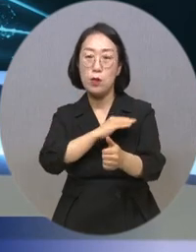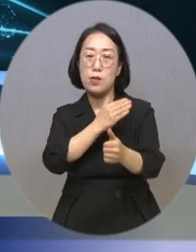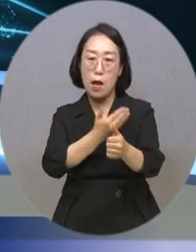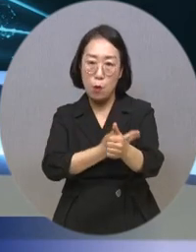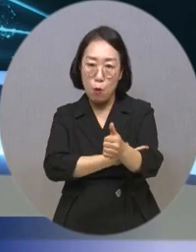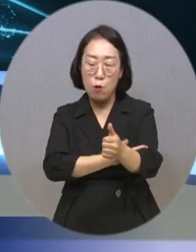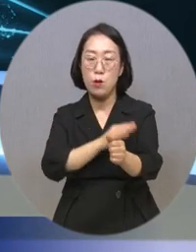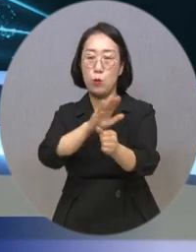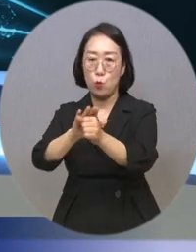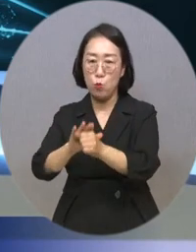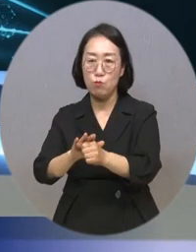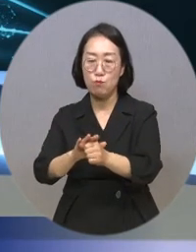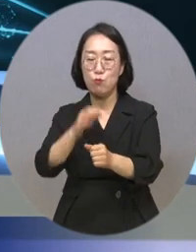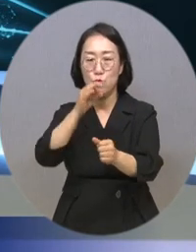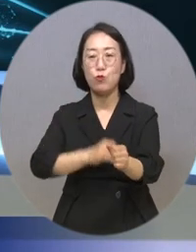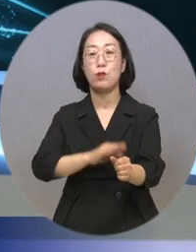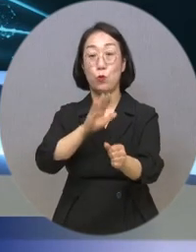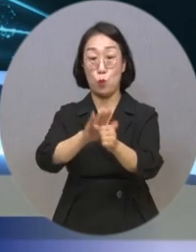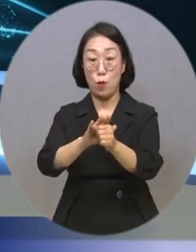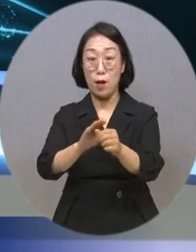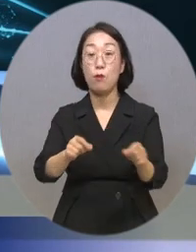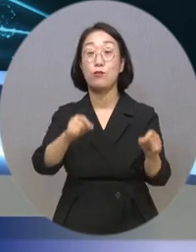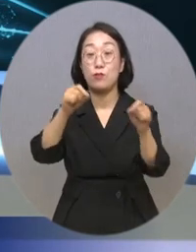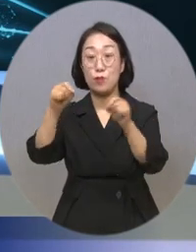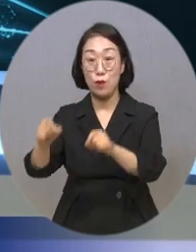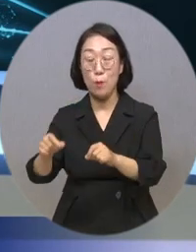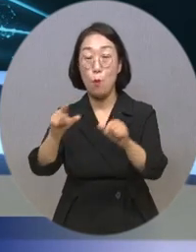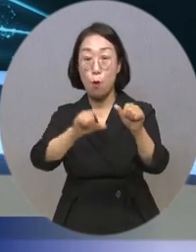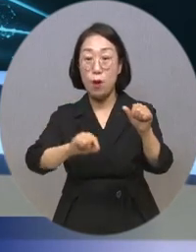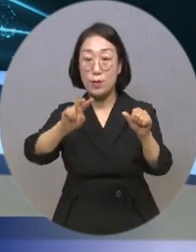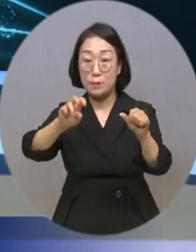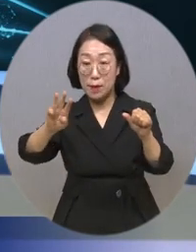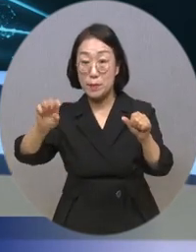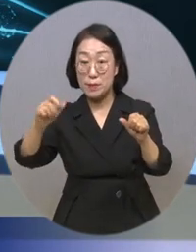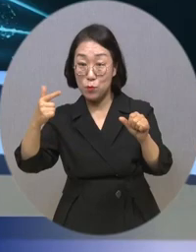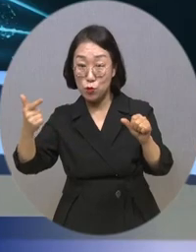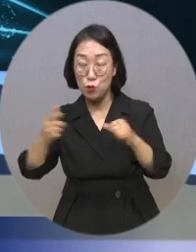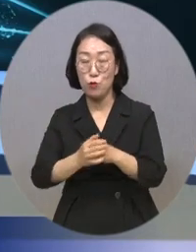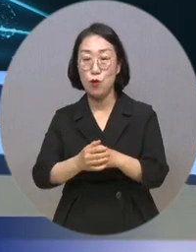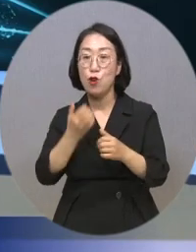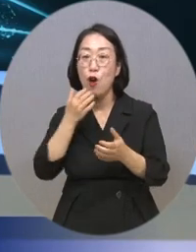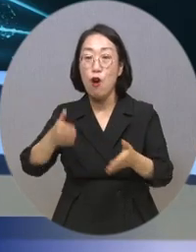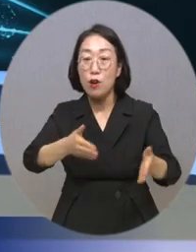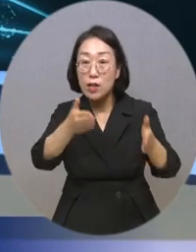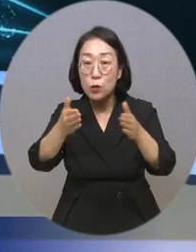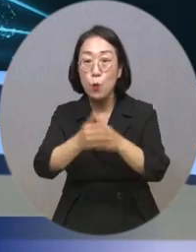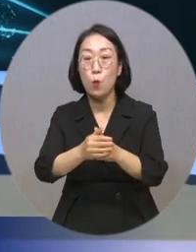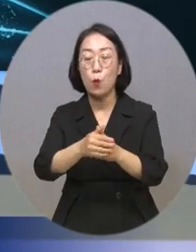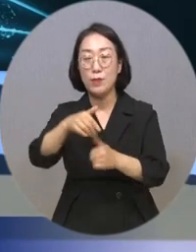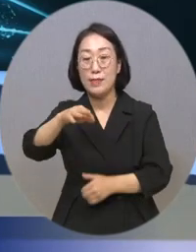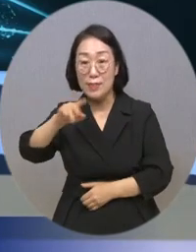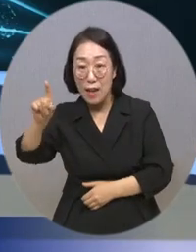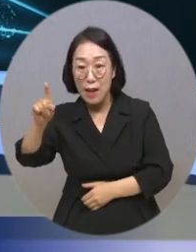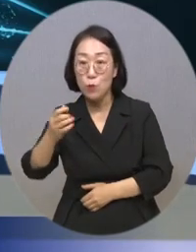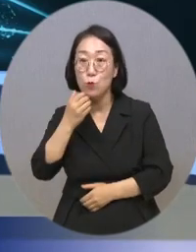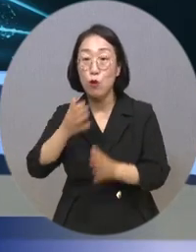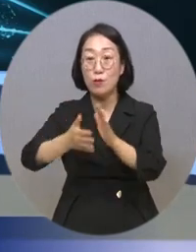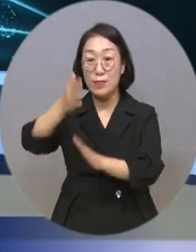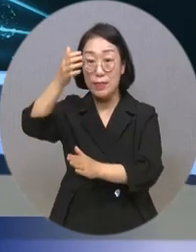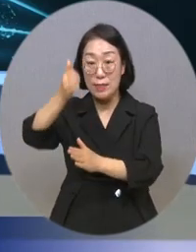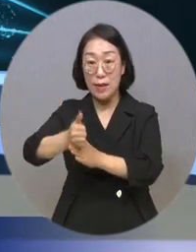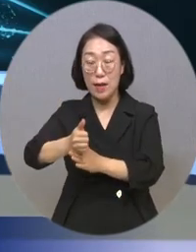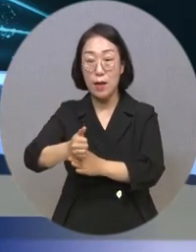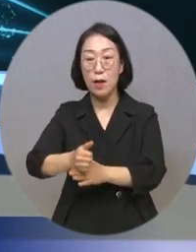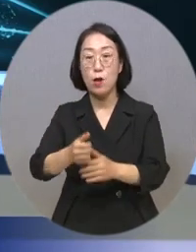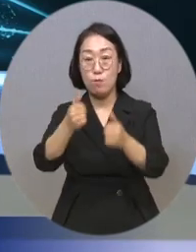가까이 다가갔었는데요. 5월 23일과 26일 경기도지사와 서울시장 후보자 토론에서도 토론자별